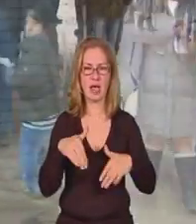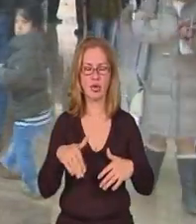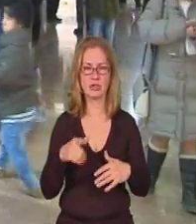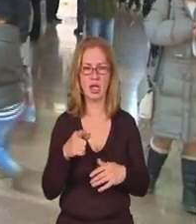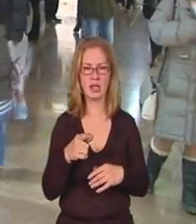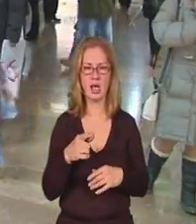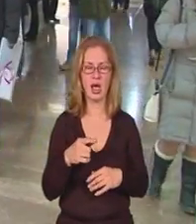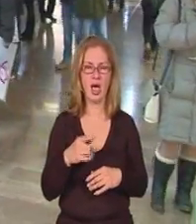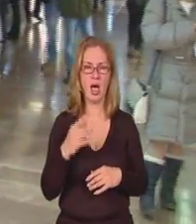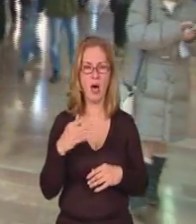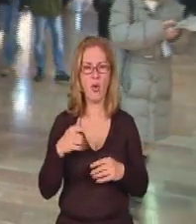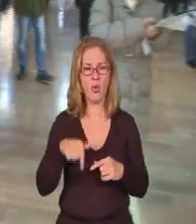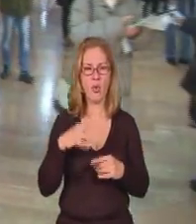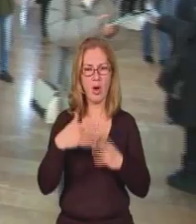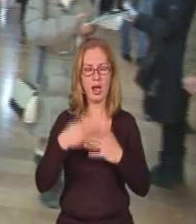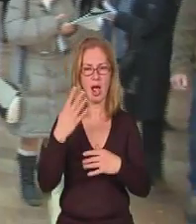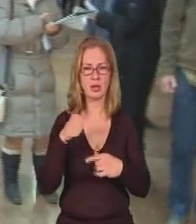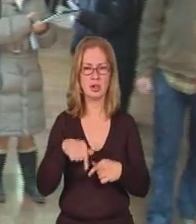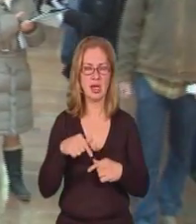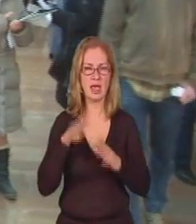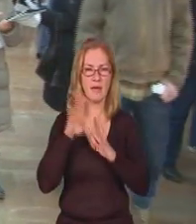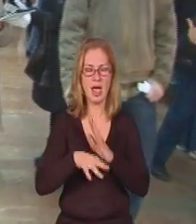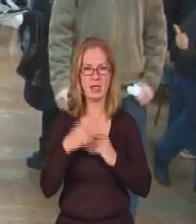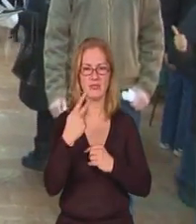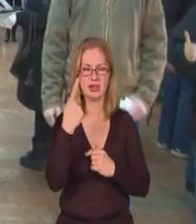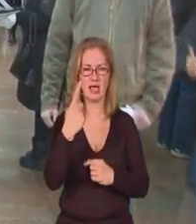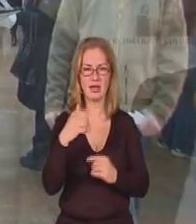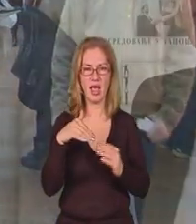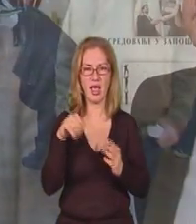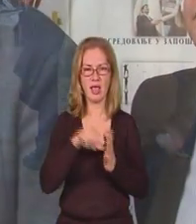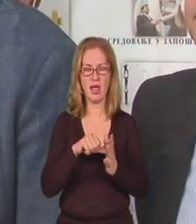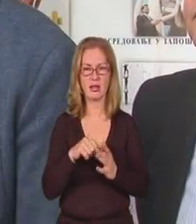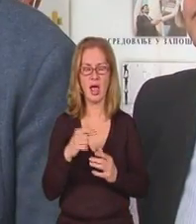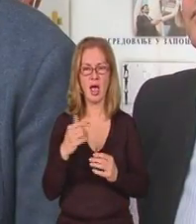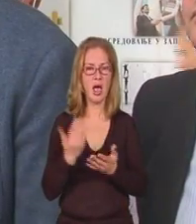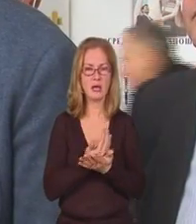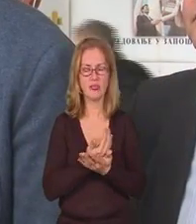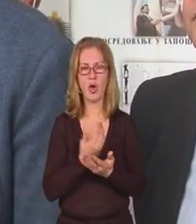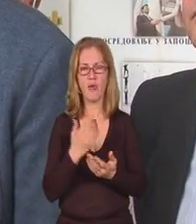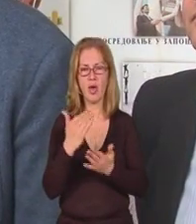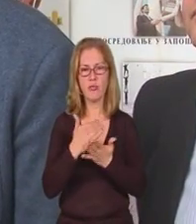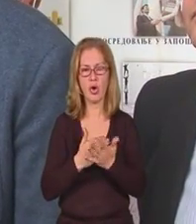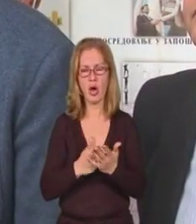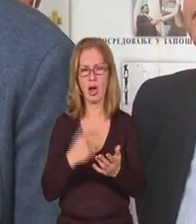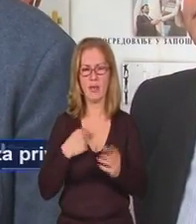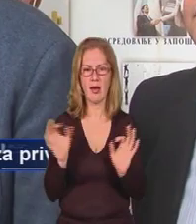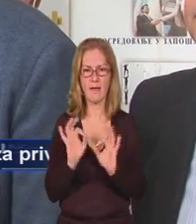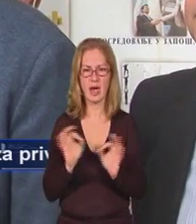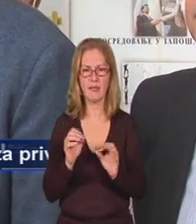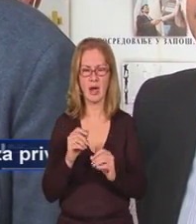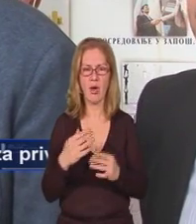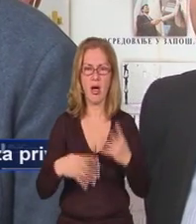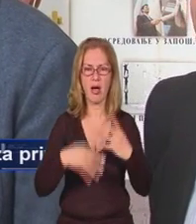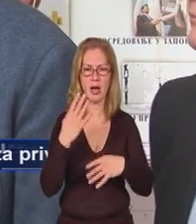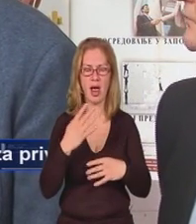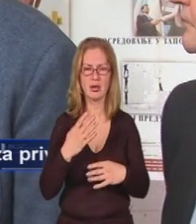grada, a ove godine je to 21.000 na naši datum. Mi naravno pripremamo nove programe za sledeću godinu i naravno ovo što